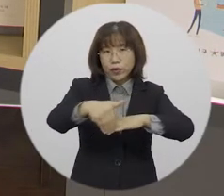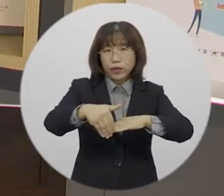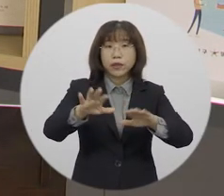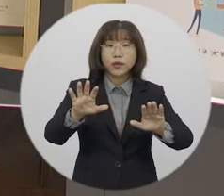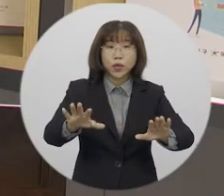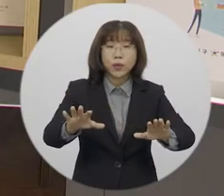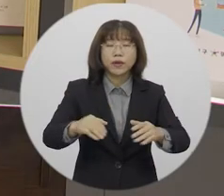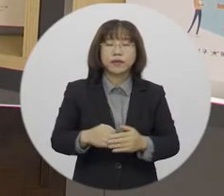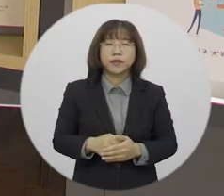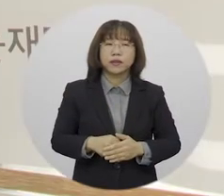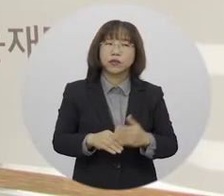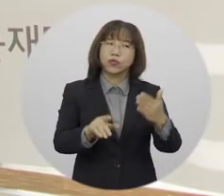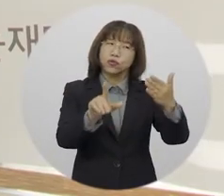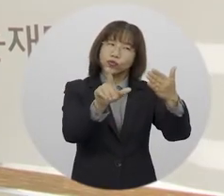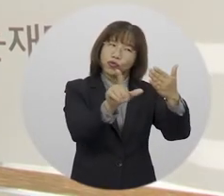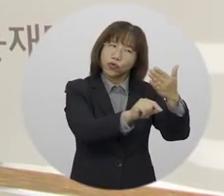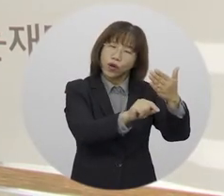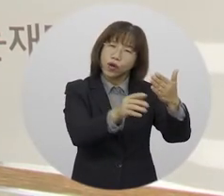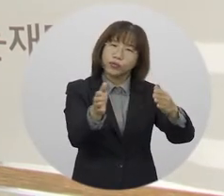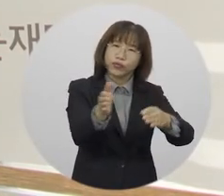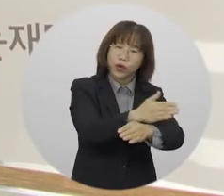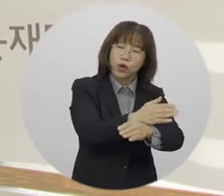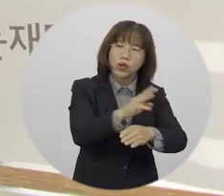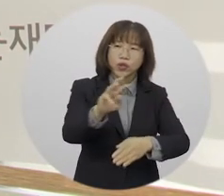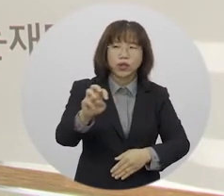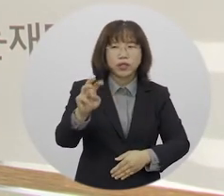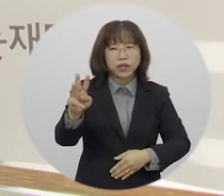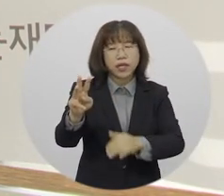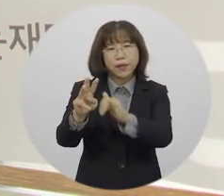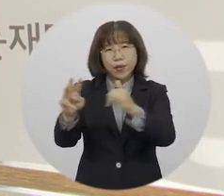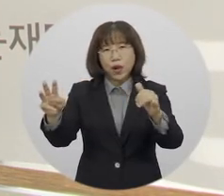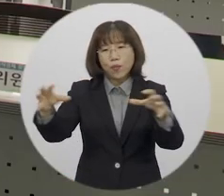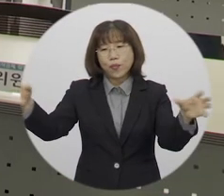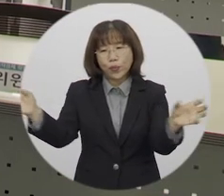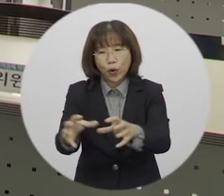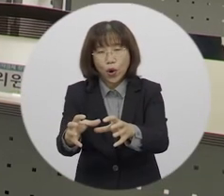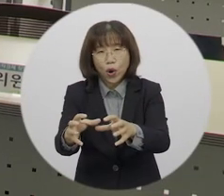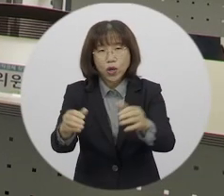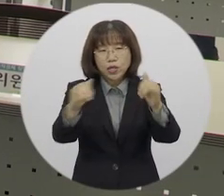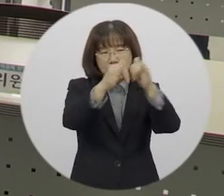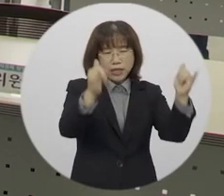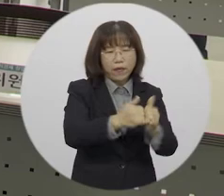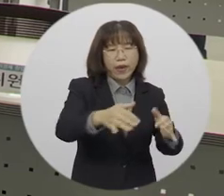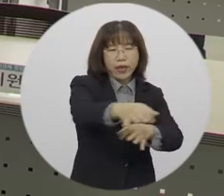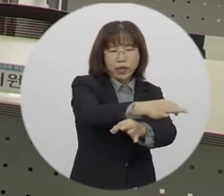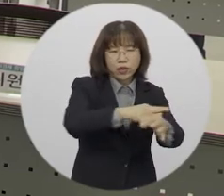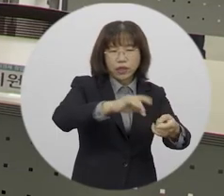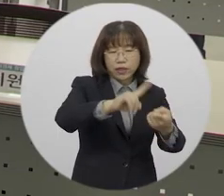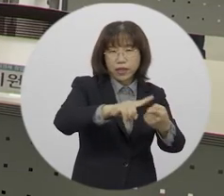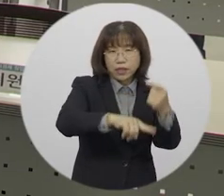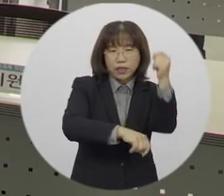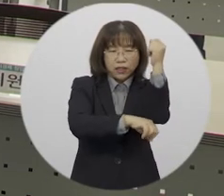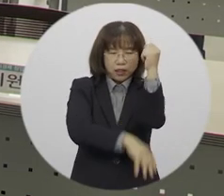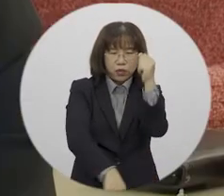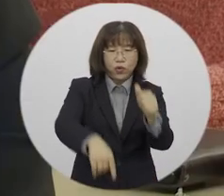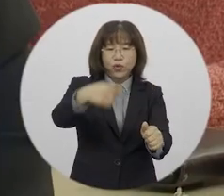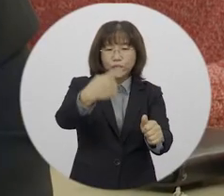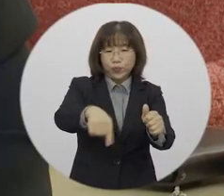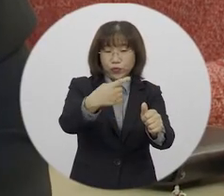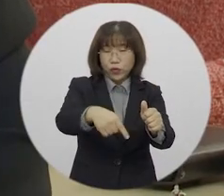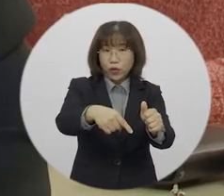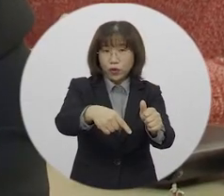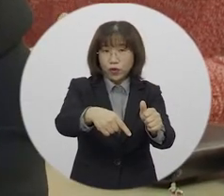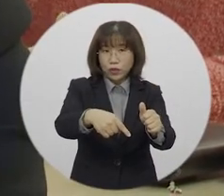펼쳐나갈 계획입니다. 한편 이번 아카데미는 지난 9월부터 지역 주민 33명을 대상으로 사회적